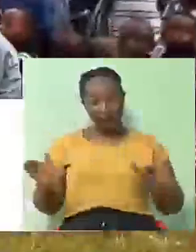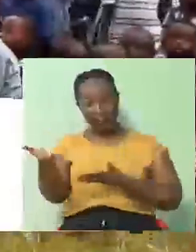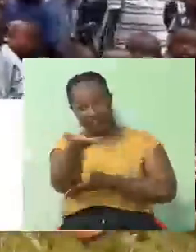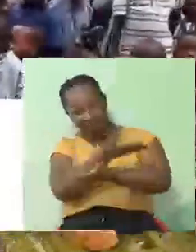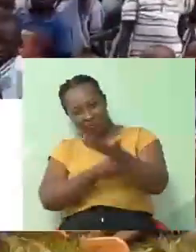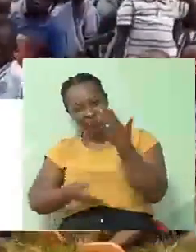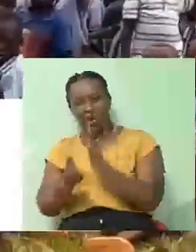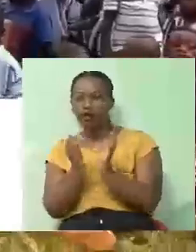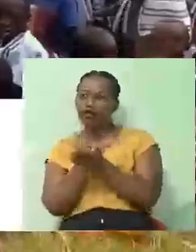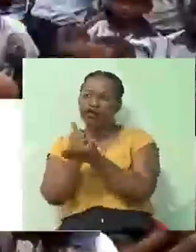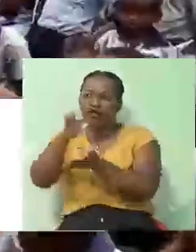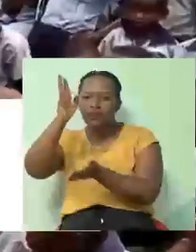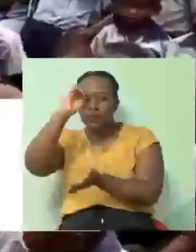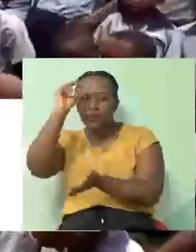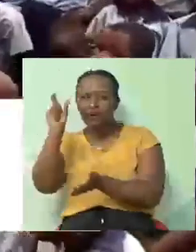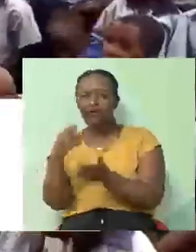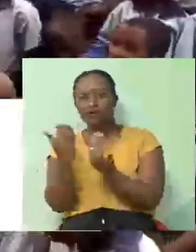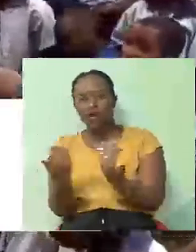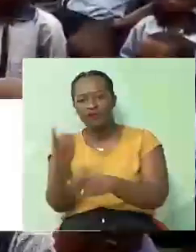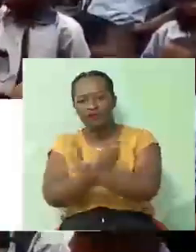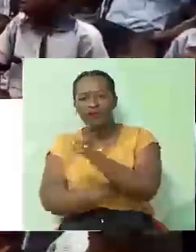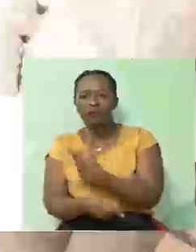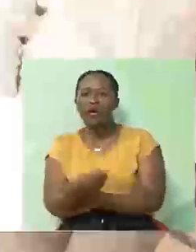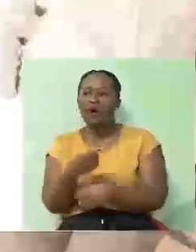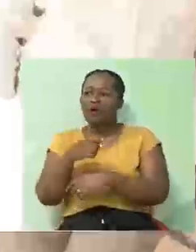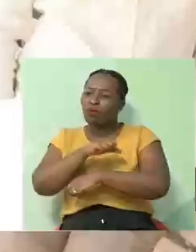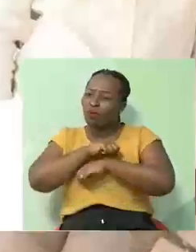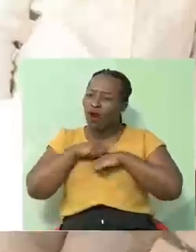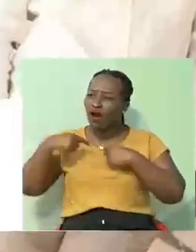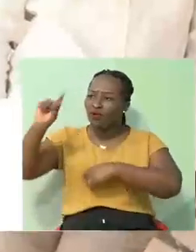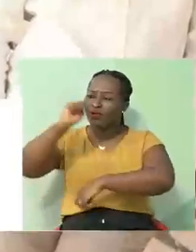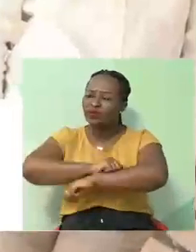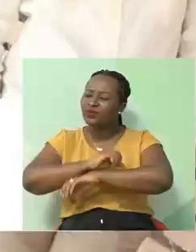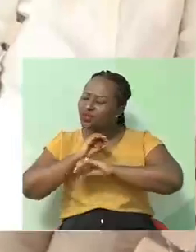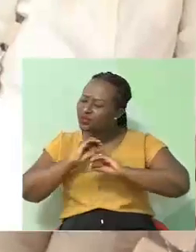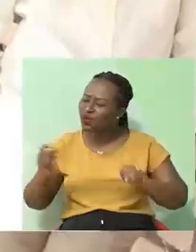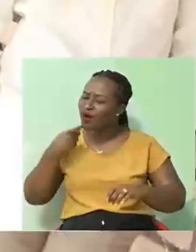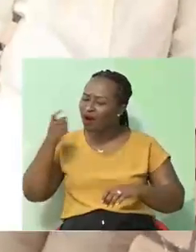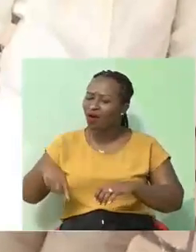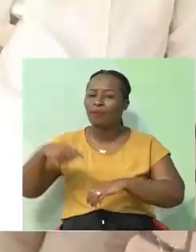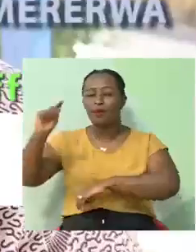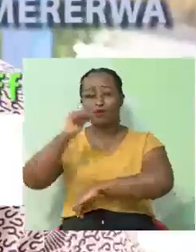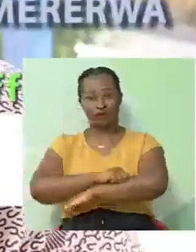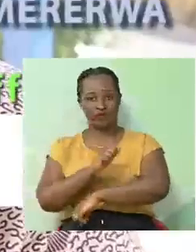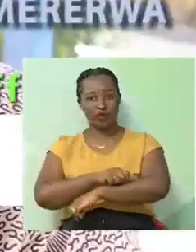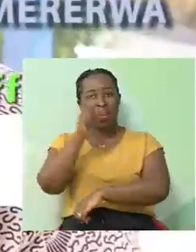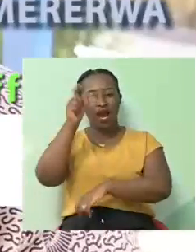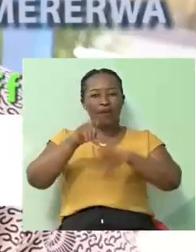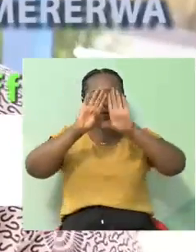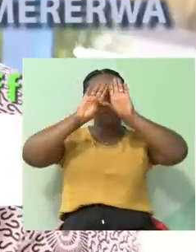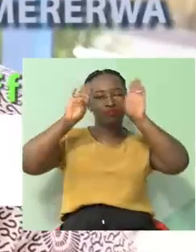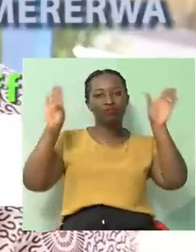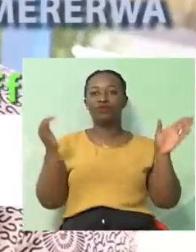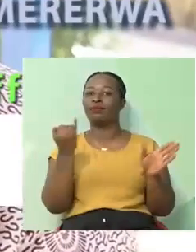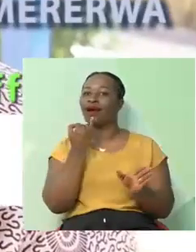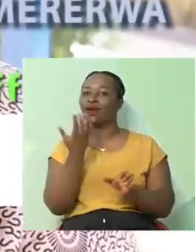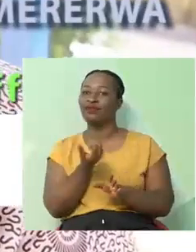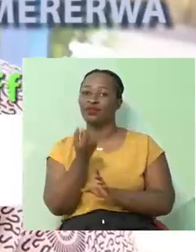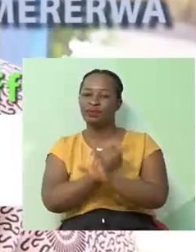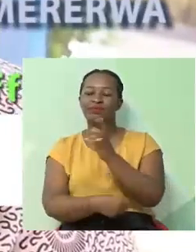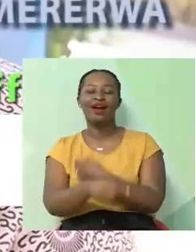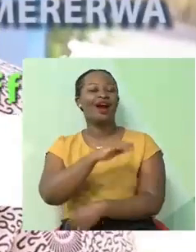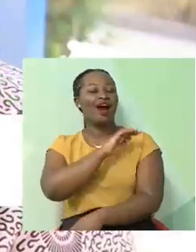hanyuma hagakurikiraho ibiganiro byibutsa abantu bose ko umwana ufite ubumuga atagomba kubuzwa uburenganzira bwe bwo kugana ishuri, kugira ngo yumve ko umwana ufite